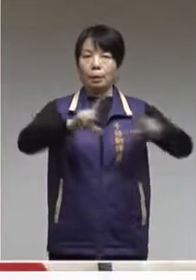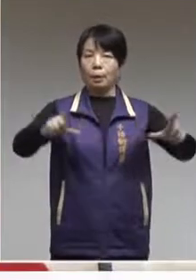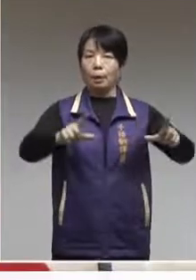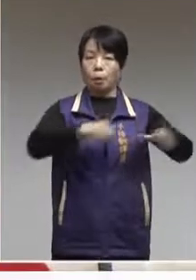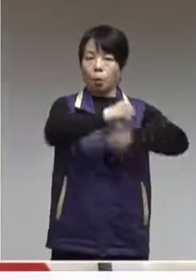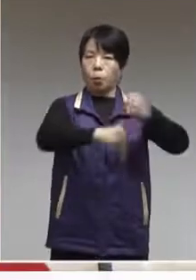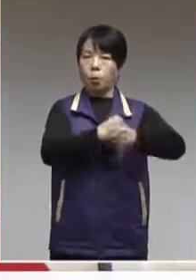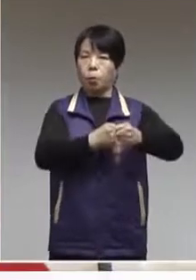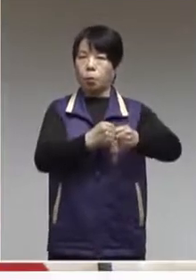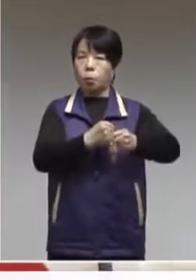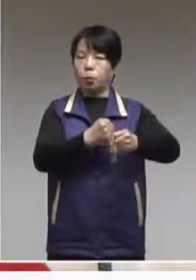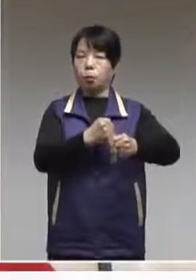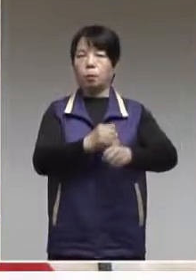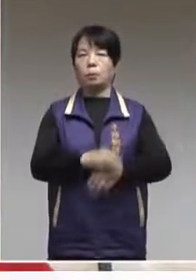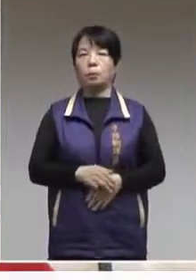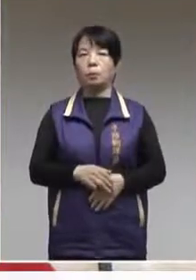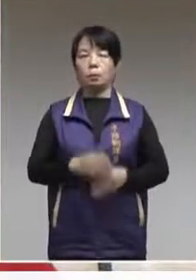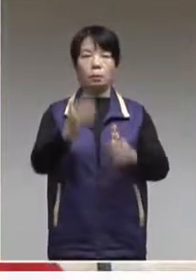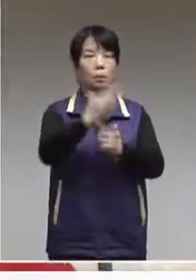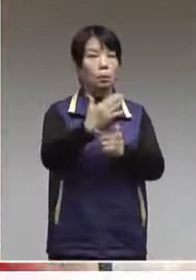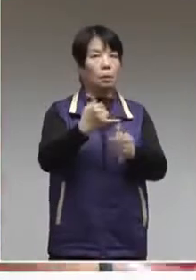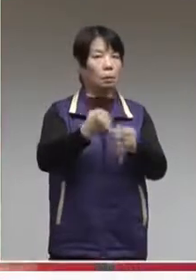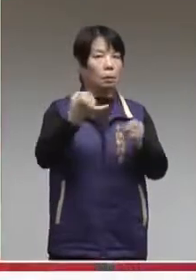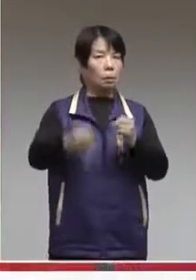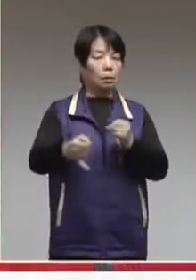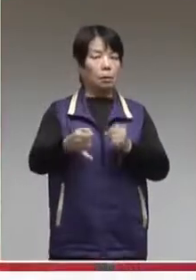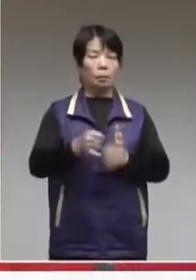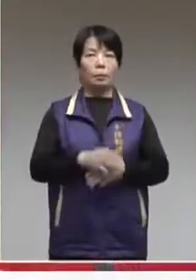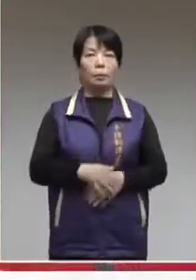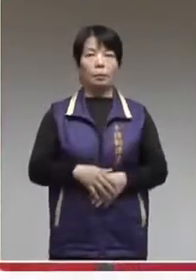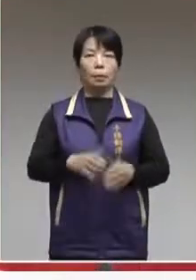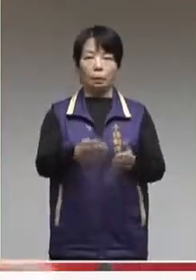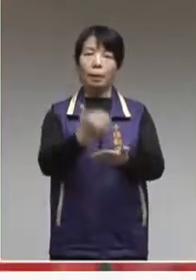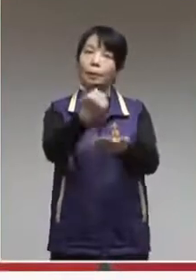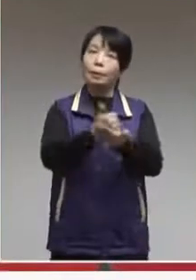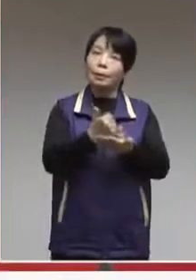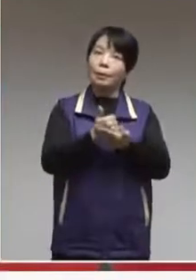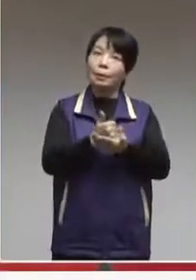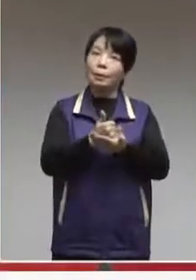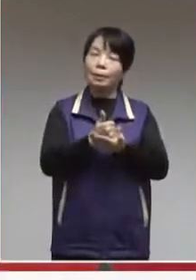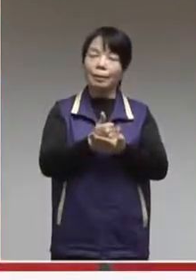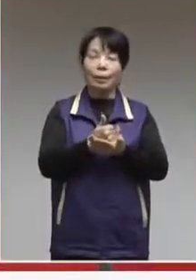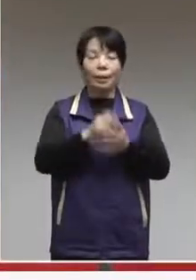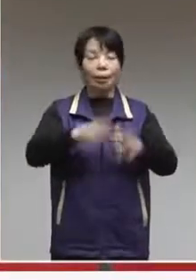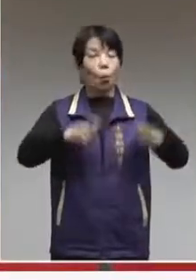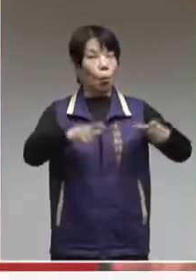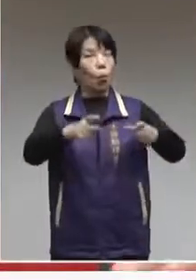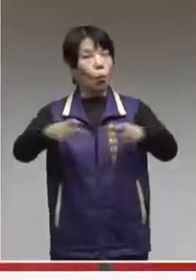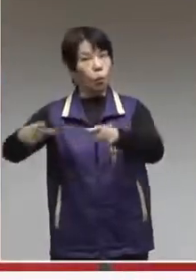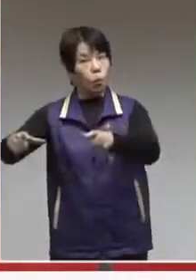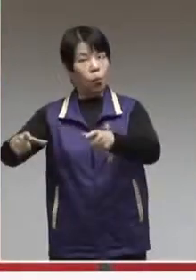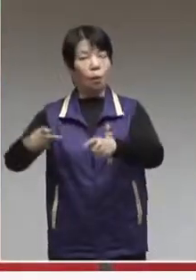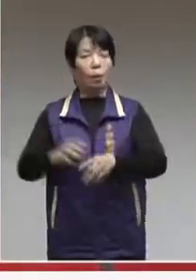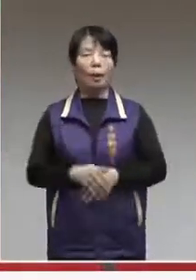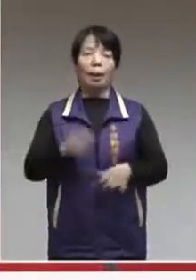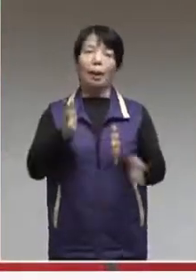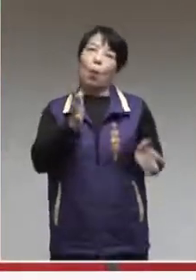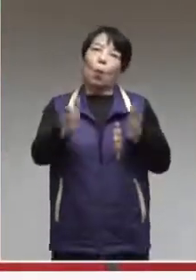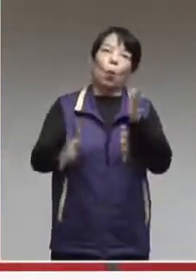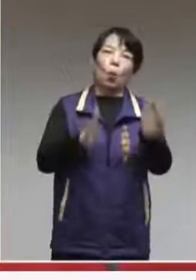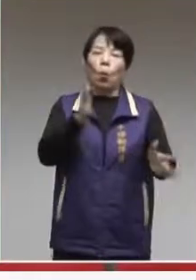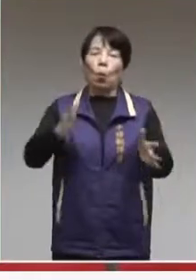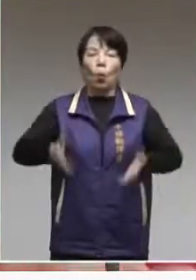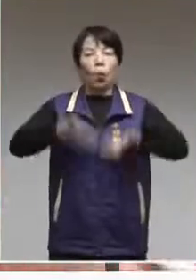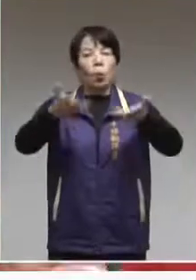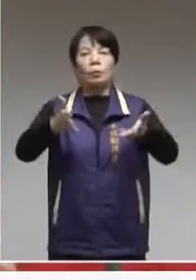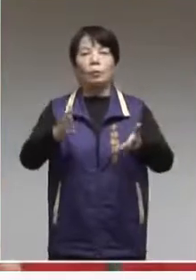动。立基丁，吼，哦，像讲咧请人客啊，办桌办甲足闹热，车超啊